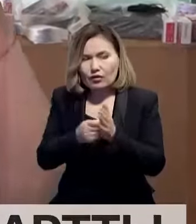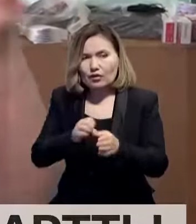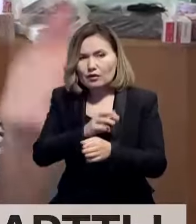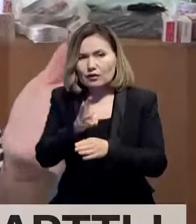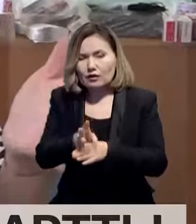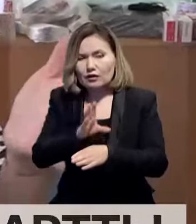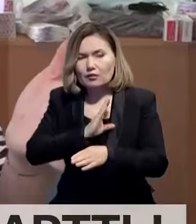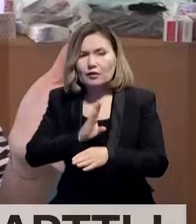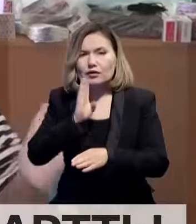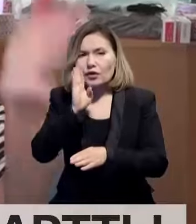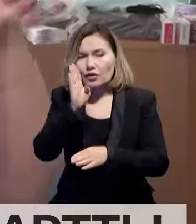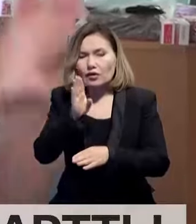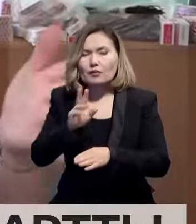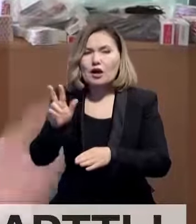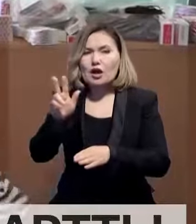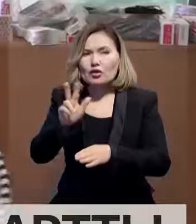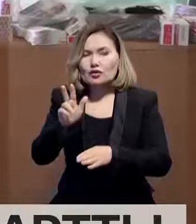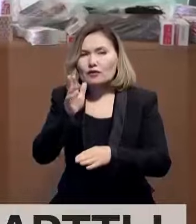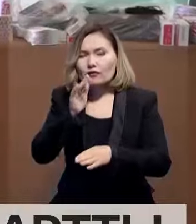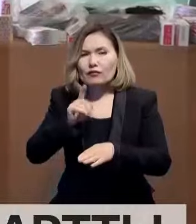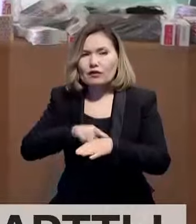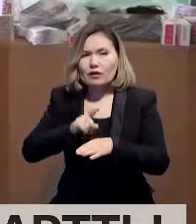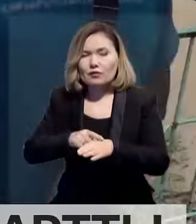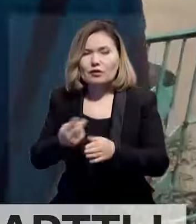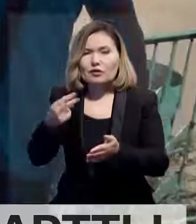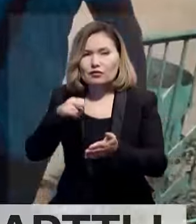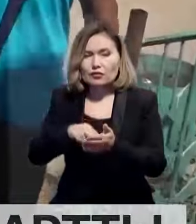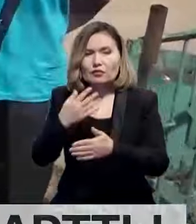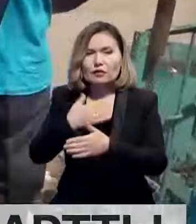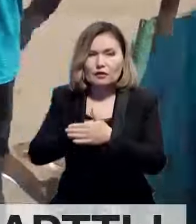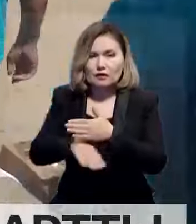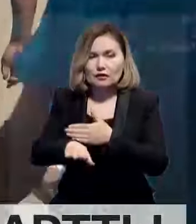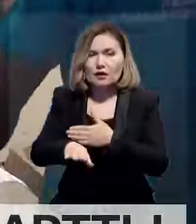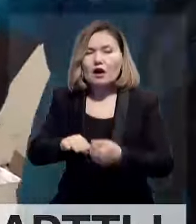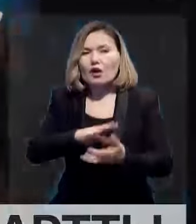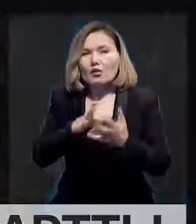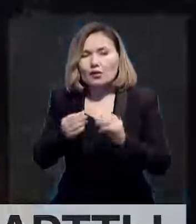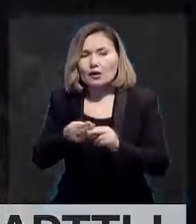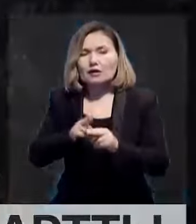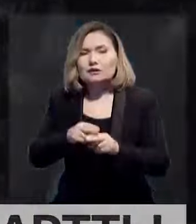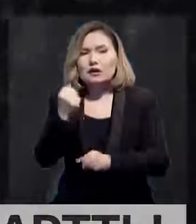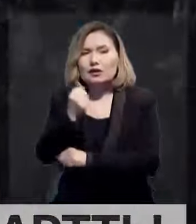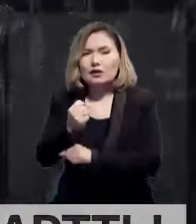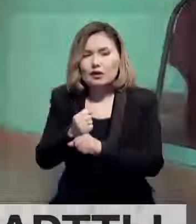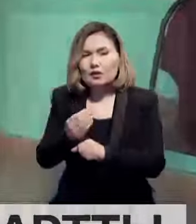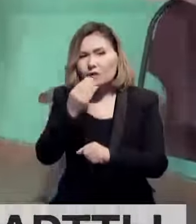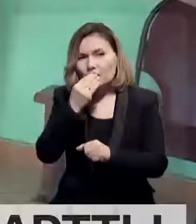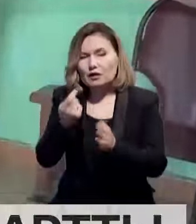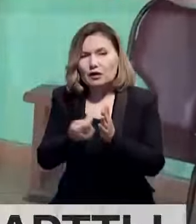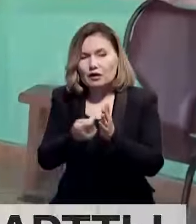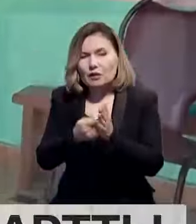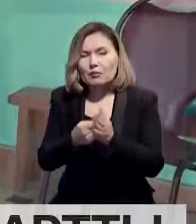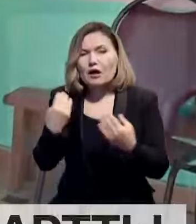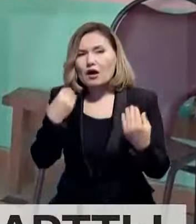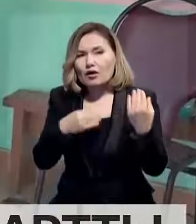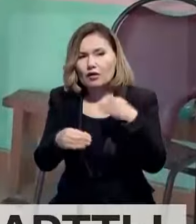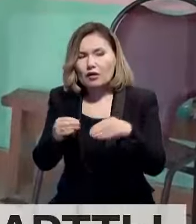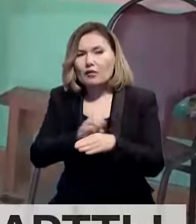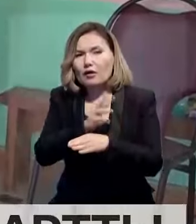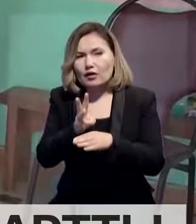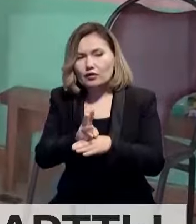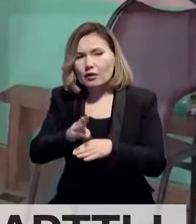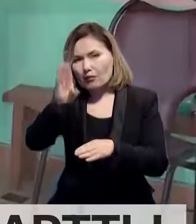ұстағы үште тұрып, тамағын ішіп кетті. Өрт сөндірушілерге ас ауқат киім кешек жеткізіп жүрген жігіттердің бірі Есіпбол